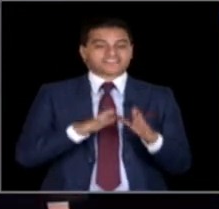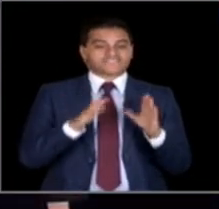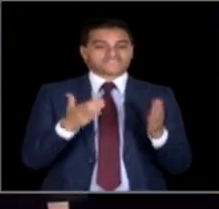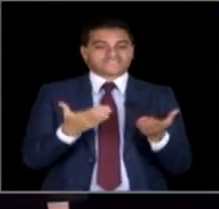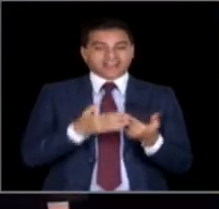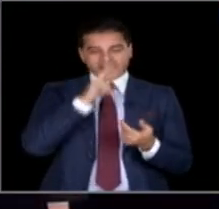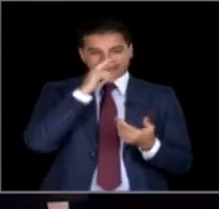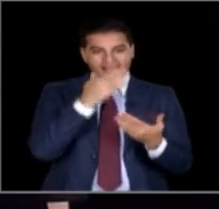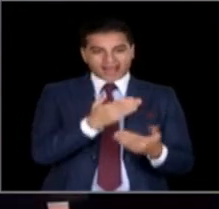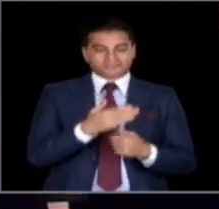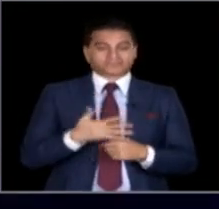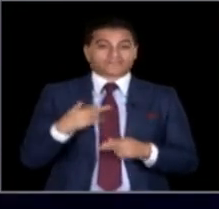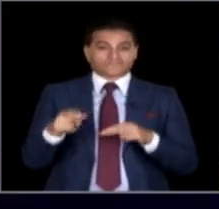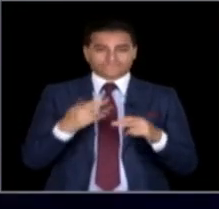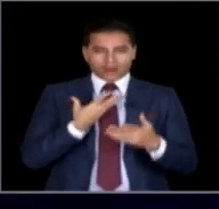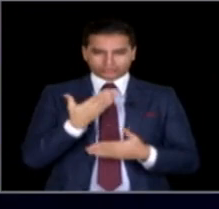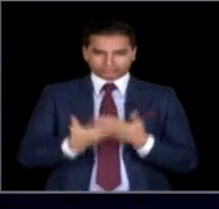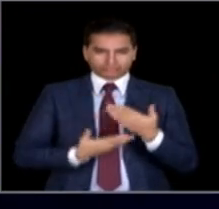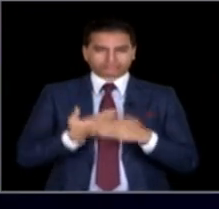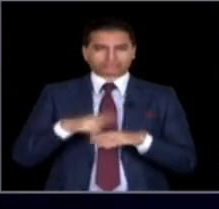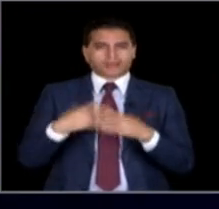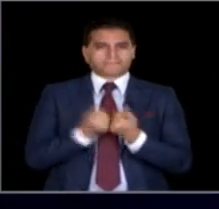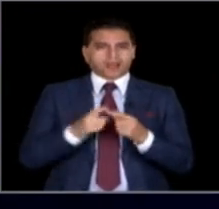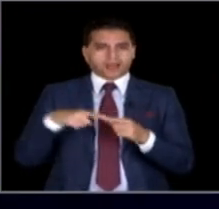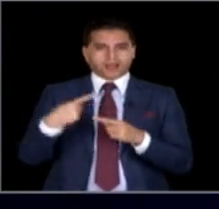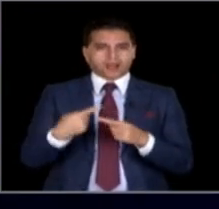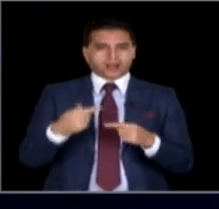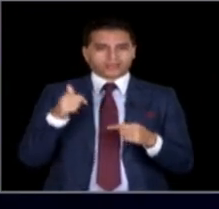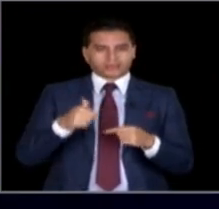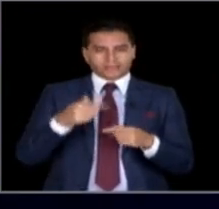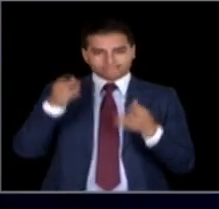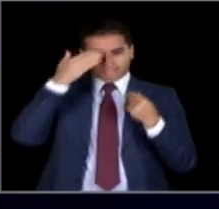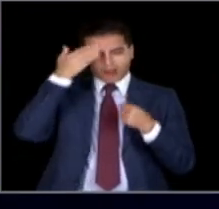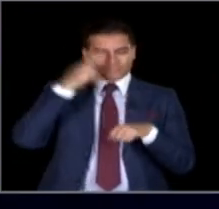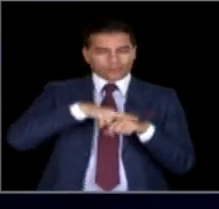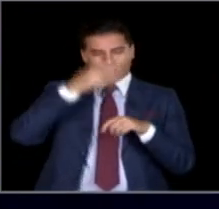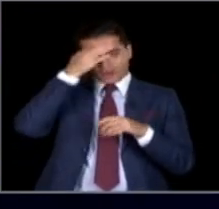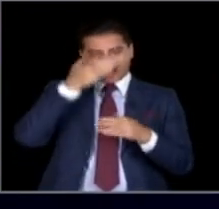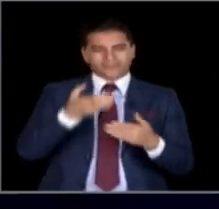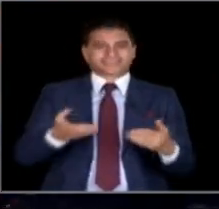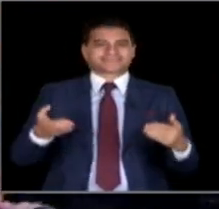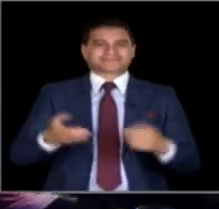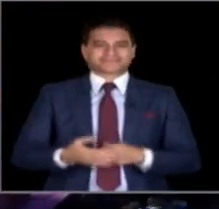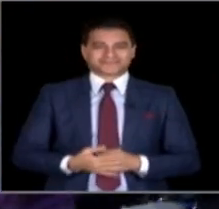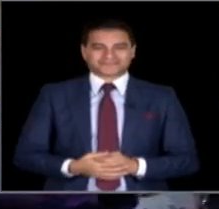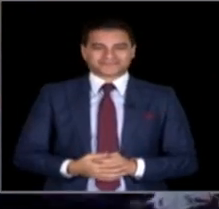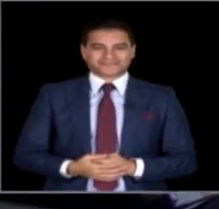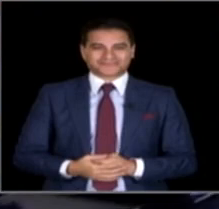60 التعالب. هنخرج فاصل وهنرجع مرة تانية مع فقرة المعرفة والعباقرة.